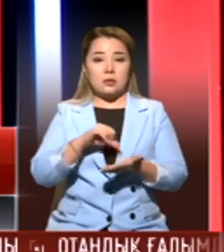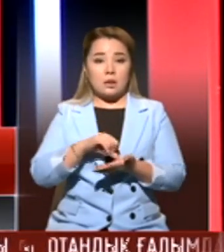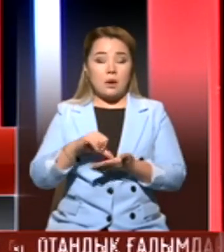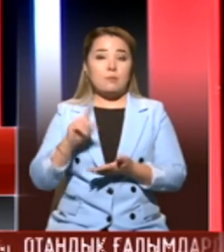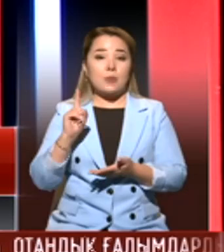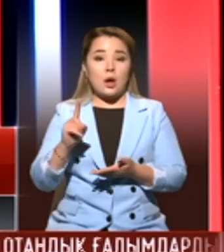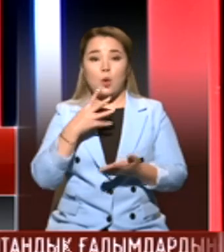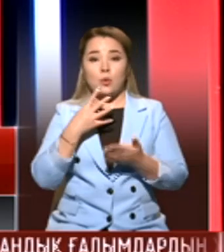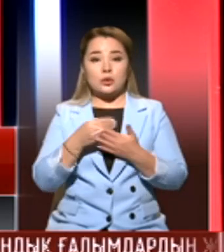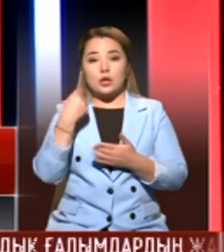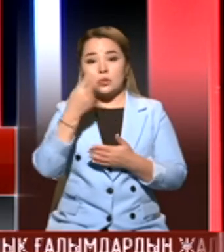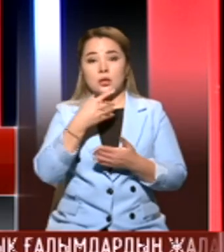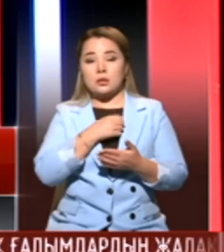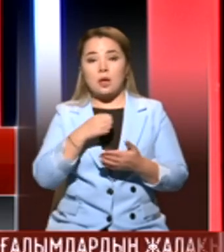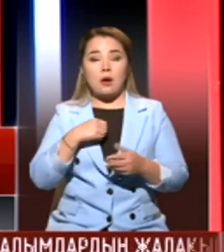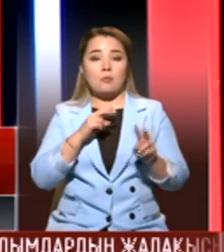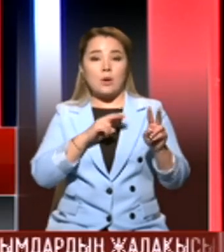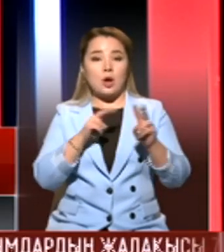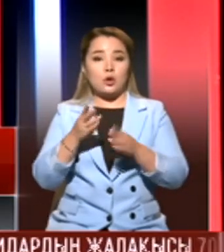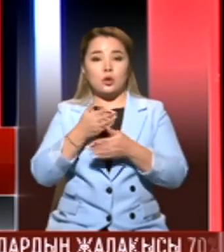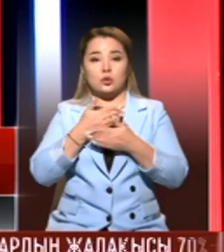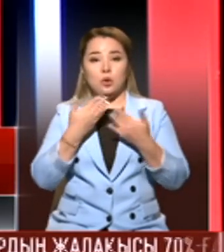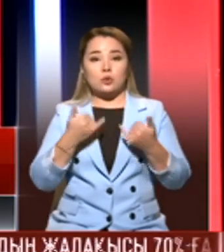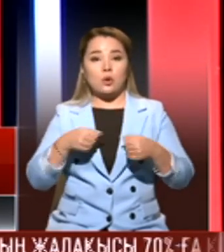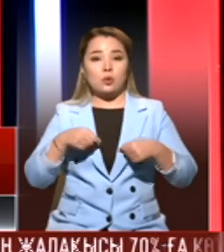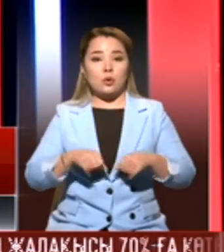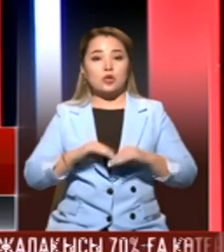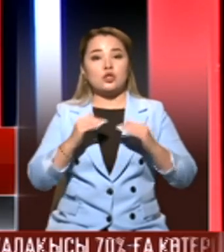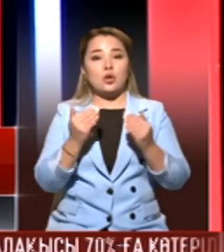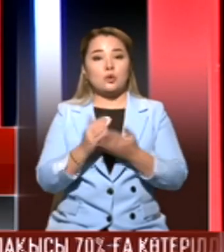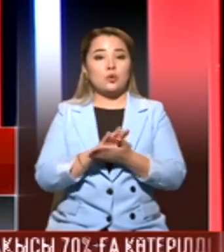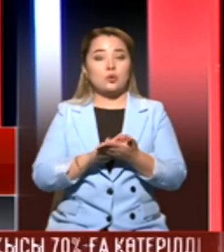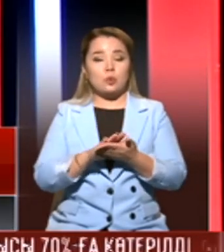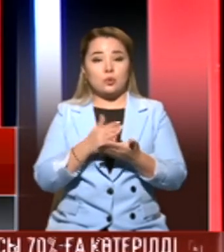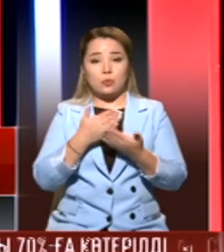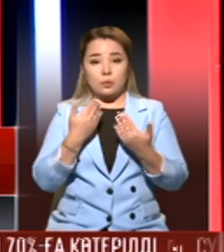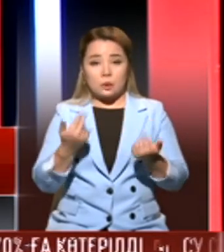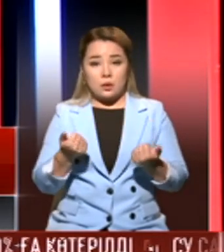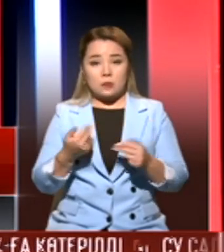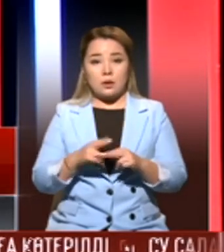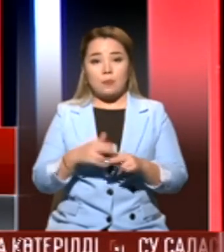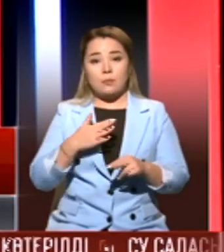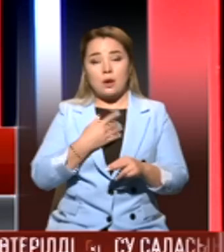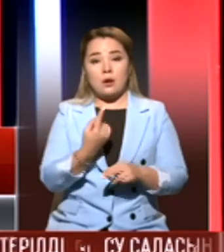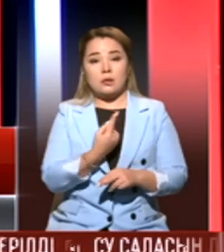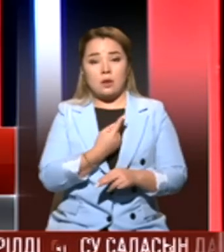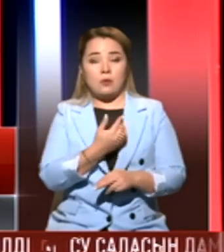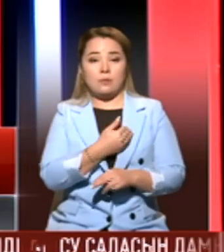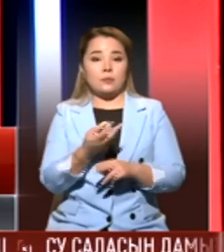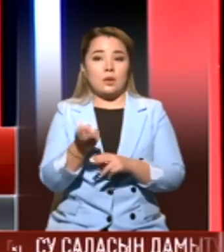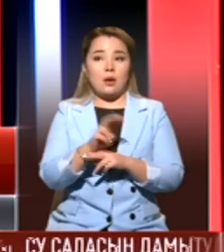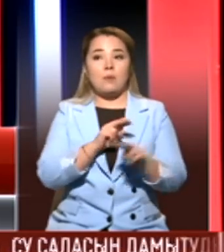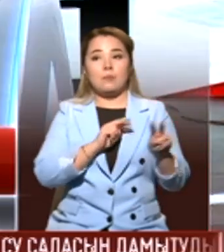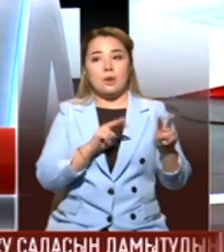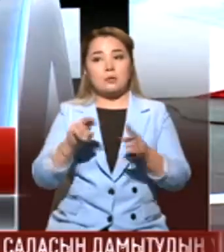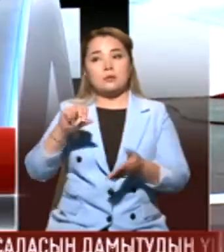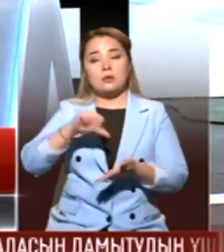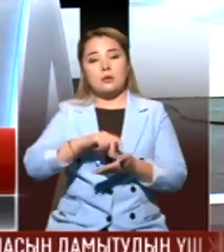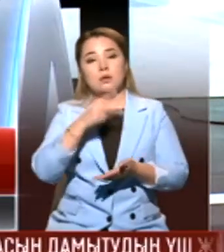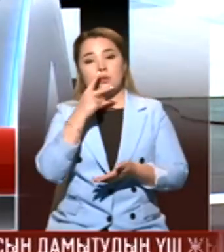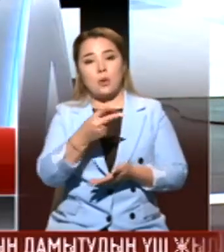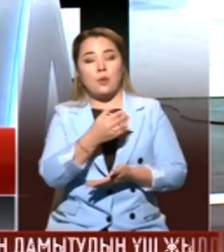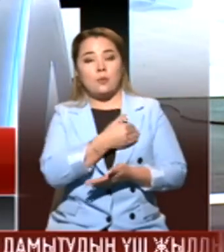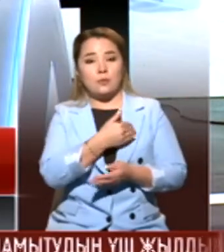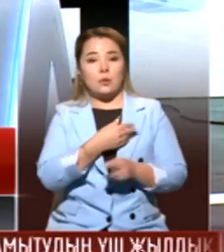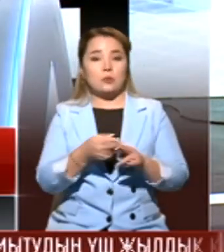алады, бірақ өзі жеке бақылаушы болмайды. Біз бұл жерде құқығын шектеп отырған жоқпыз ба олардың? Мысалға, мен жалғыз өзім барғым келеді, бақылаушы болып отырғым келеді, көргім келеді